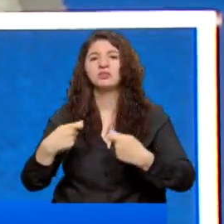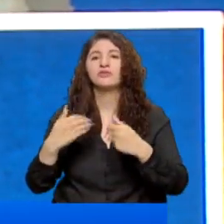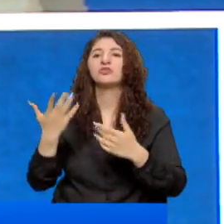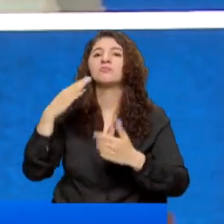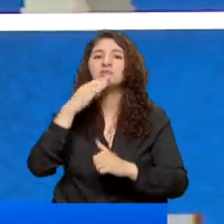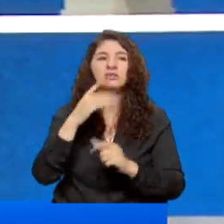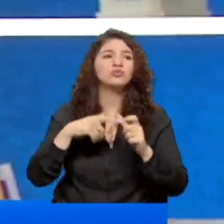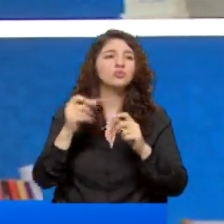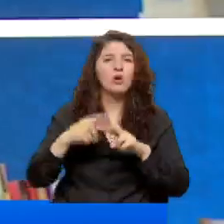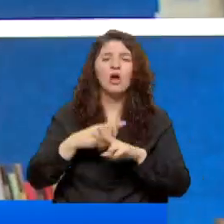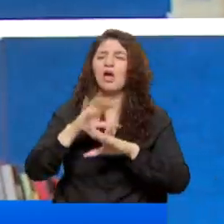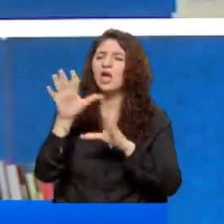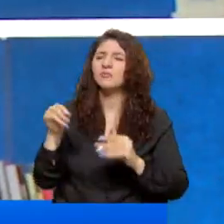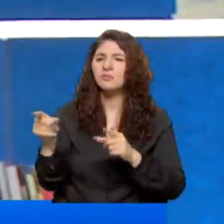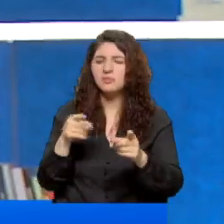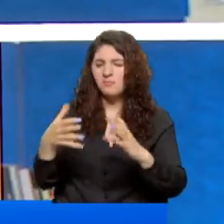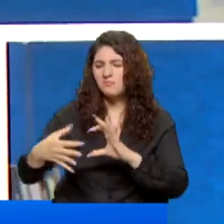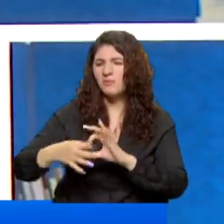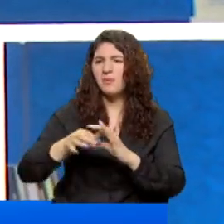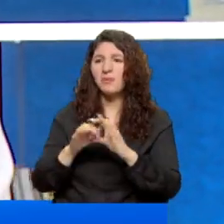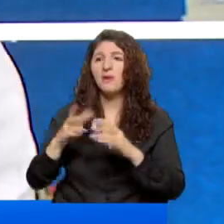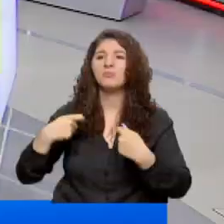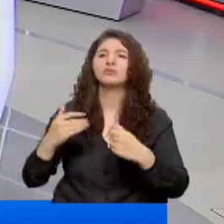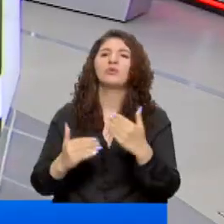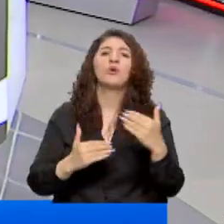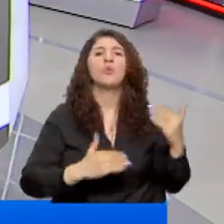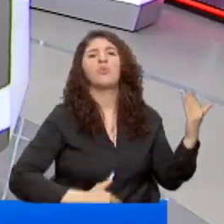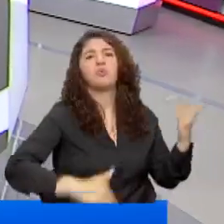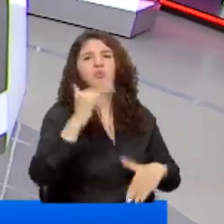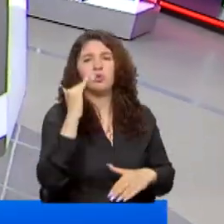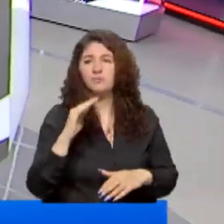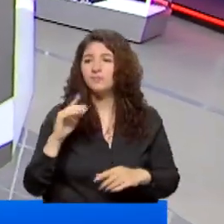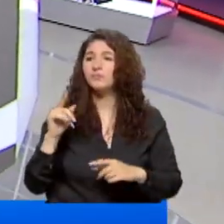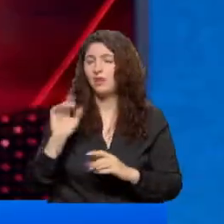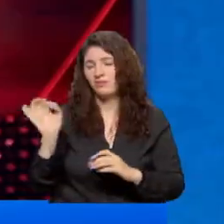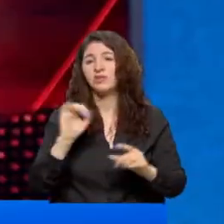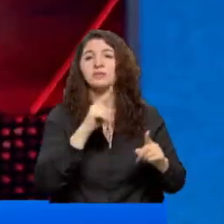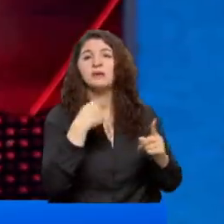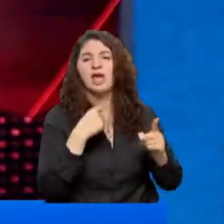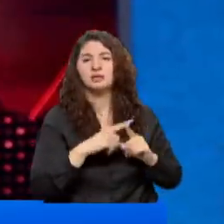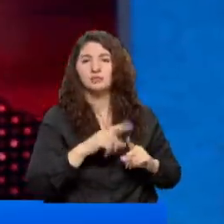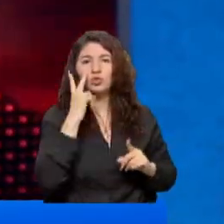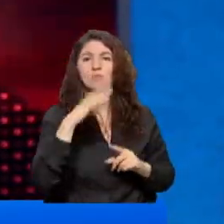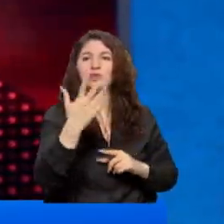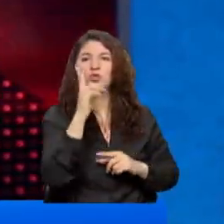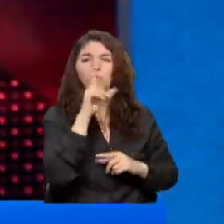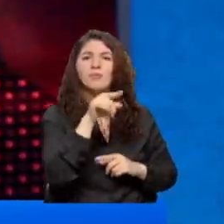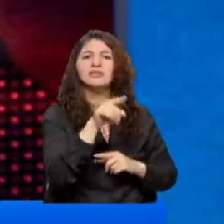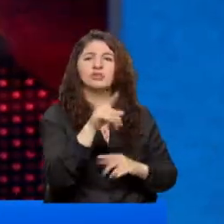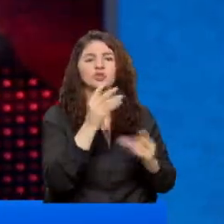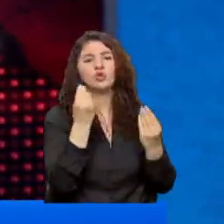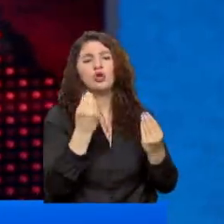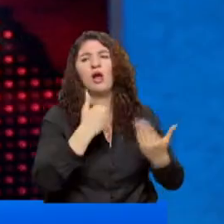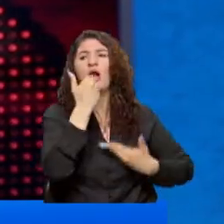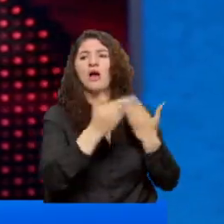Mısır'ın soyanın vesaire hepsi birbirine bağlı gidiyor tamamına hesabınızı gördüm başkaları da gördüm ama